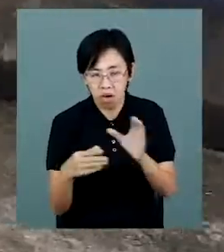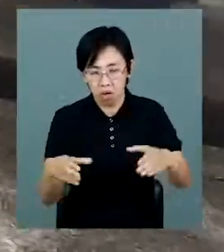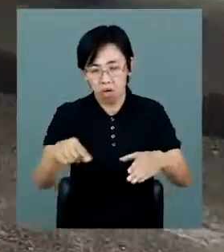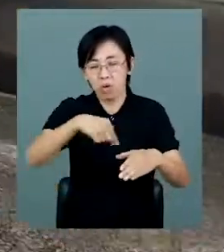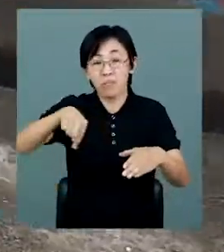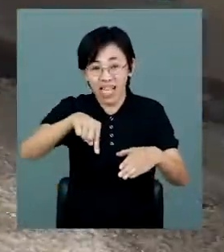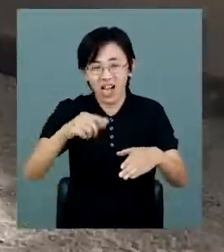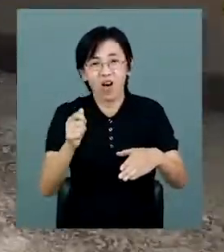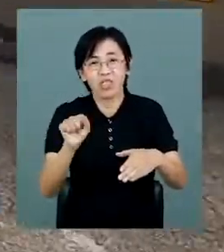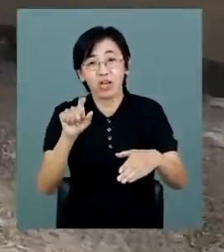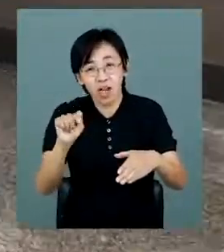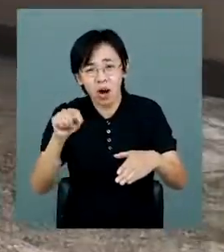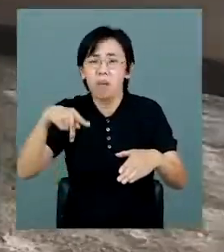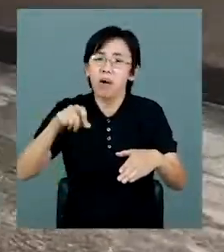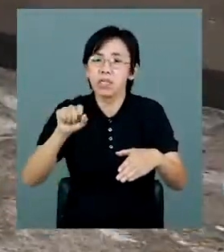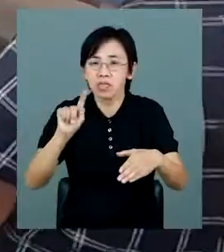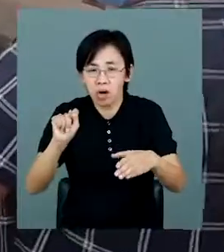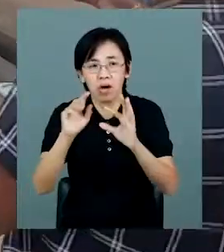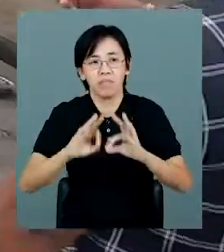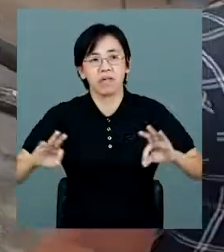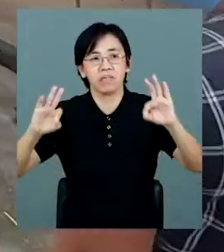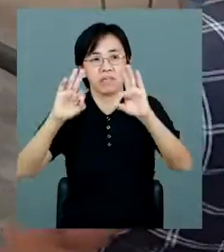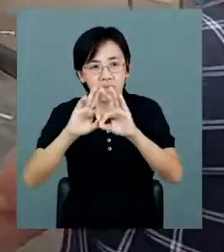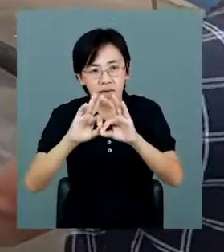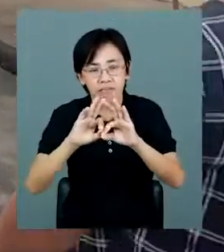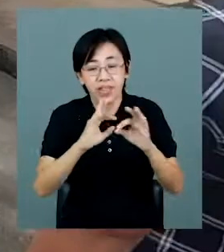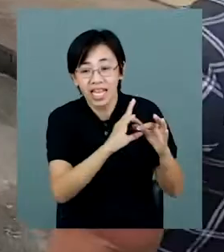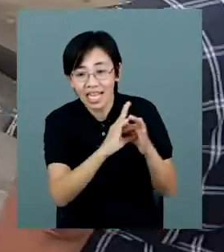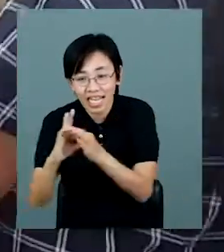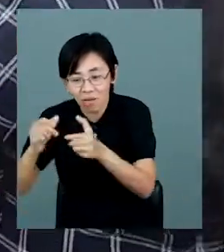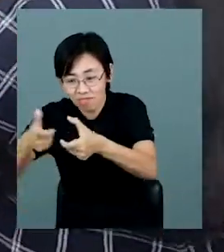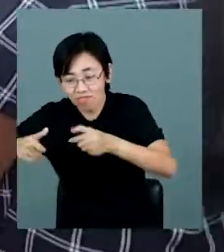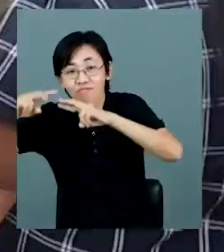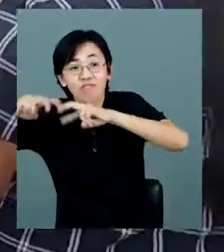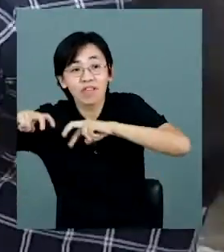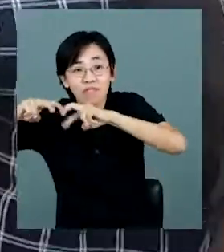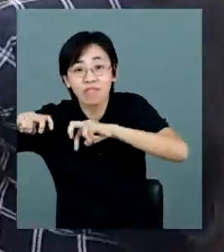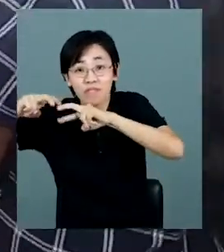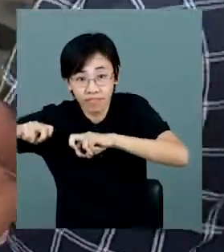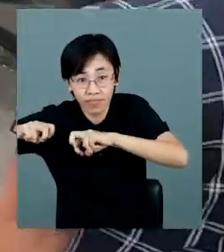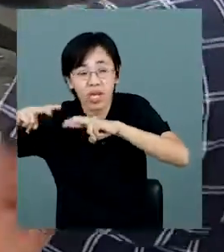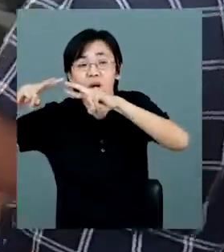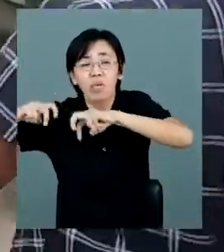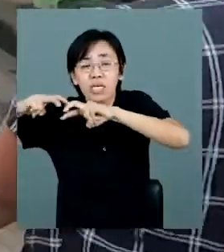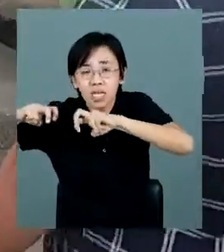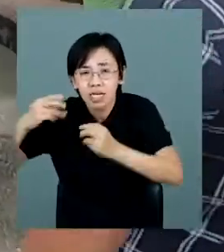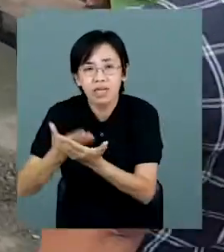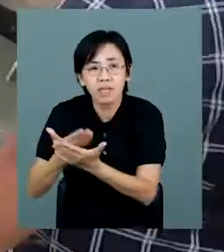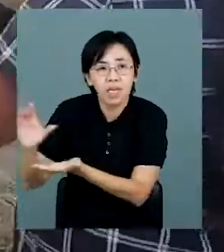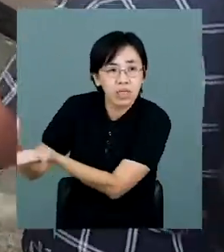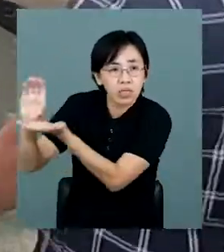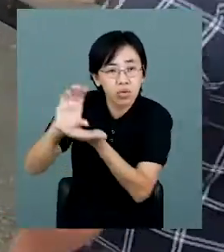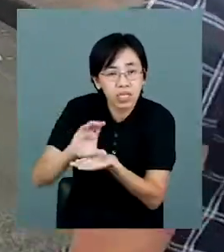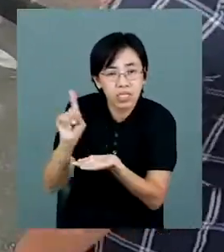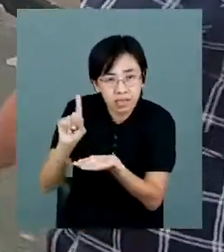นกลุ่มนี้มีความสำคัญมากไปกว่านั้นก็สอดคล้องกับงานวิจัยชิ้นหนึ่งนะครับซึ่งเป็นงานวิจัยที่ได้รับทุนส